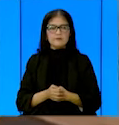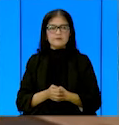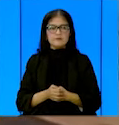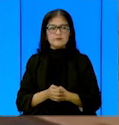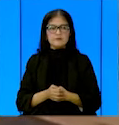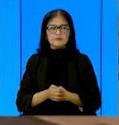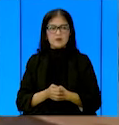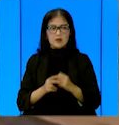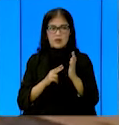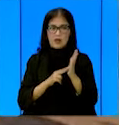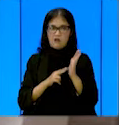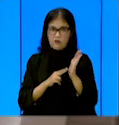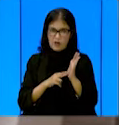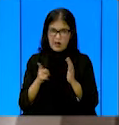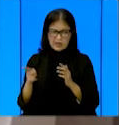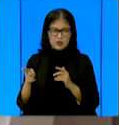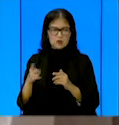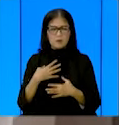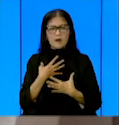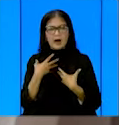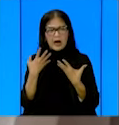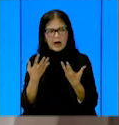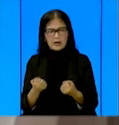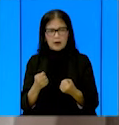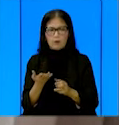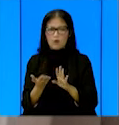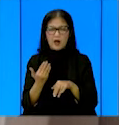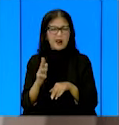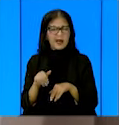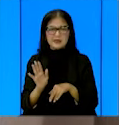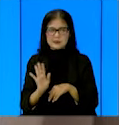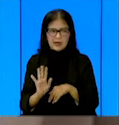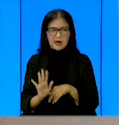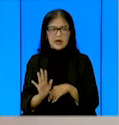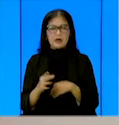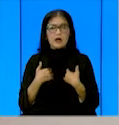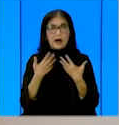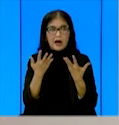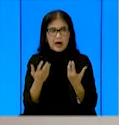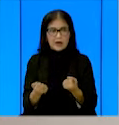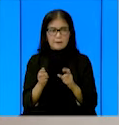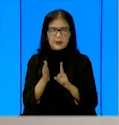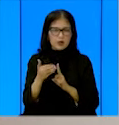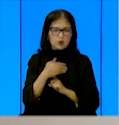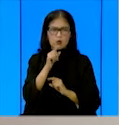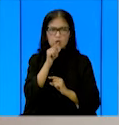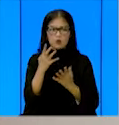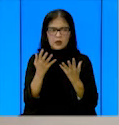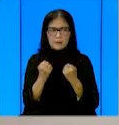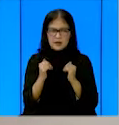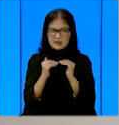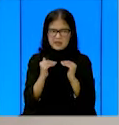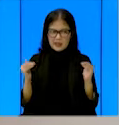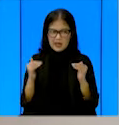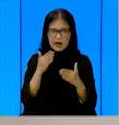Nafal berharap peristiwa ini tidak terulang lagi. Para penyandang disabilitas layaknya mendapat perlindungan untuk mendapat kesetaraan